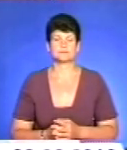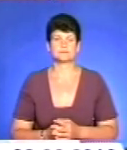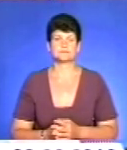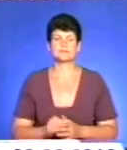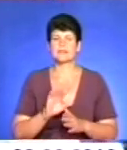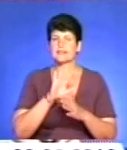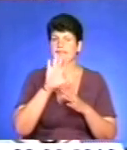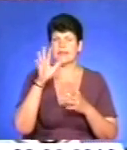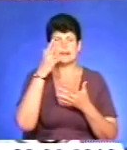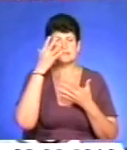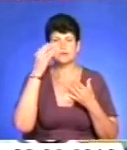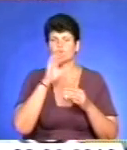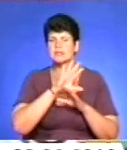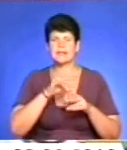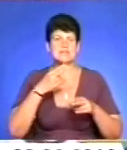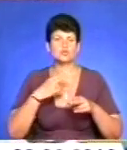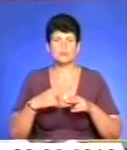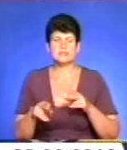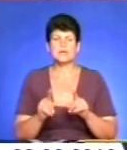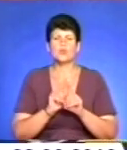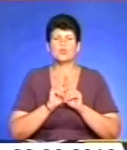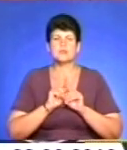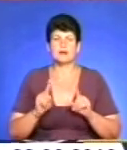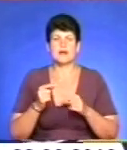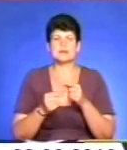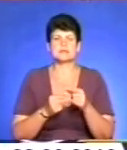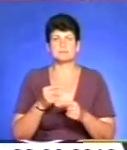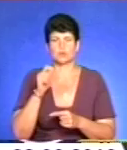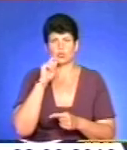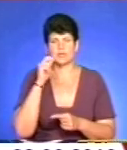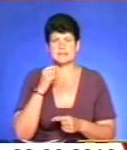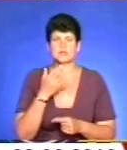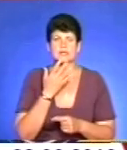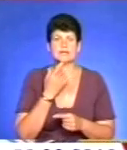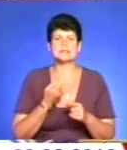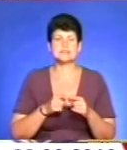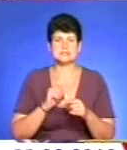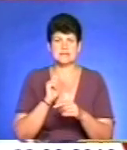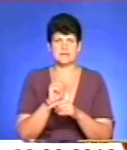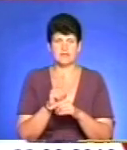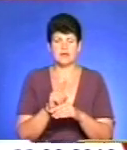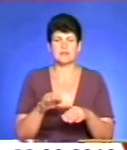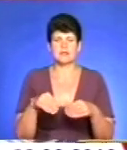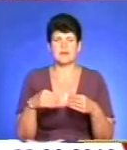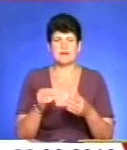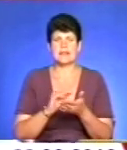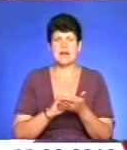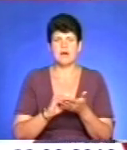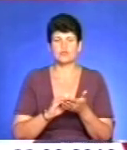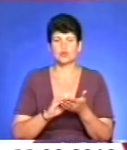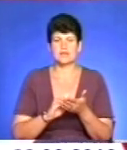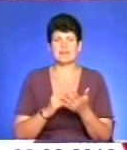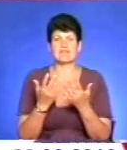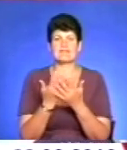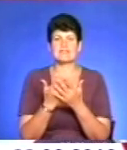Не забути і не згубити унікальний спадок української нації. Таке завдання ставили перед собою автори одноіменного фільму